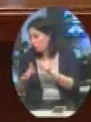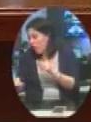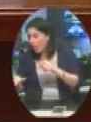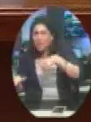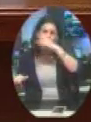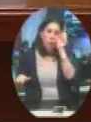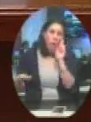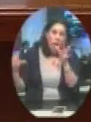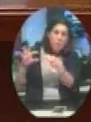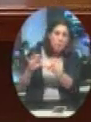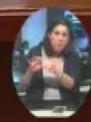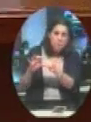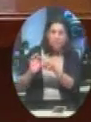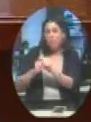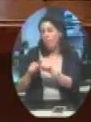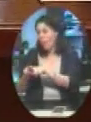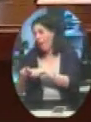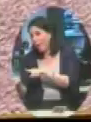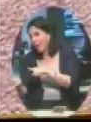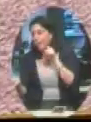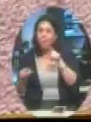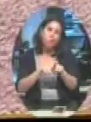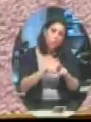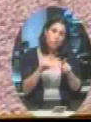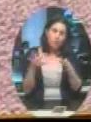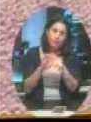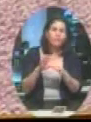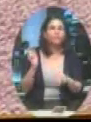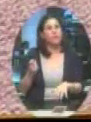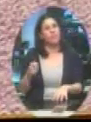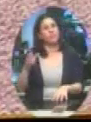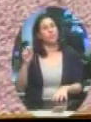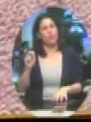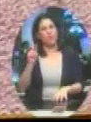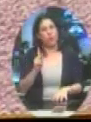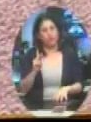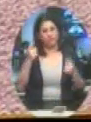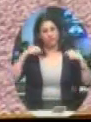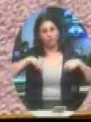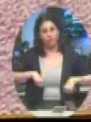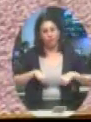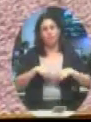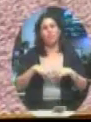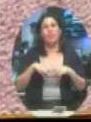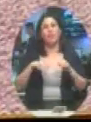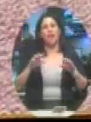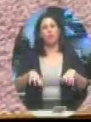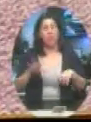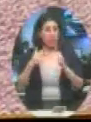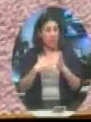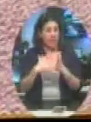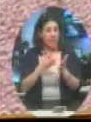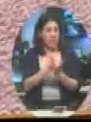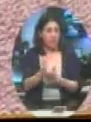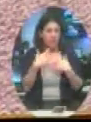אחים לאחיהם, לאחיותיהם. חברת הכנסת נורית קורן, יושבת ראש השדולה לחקר האמת